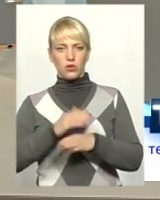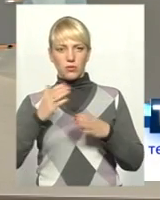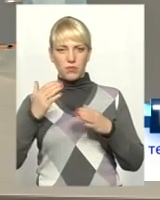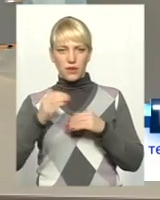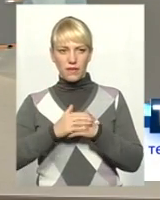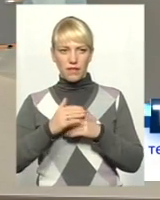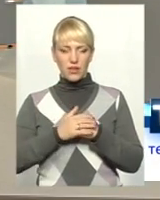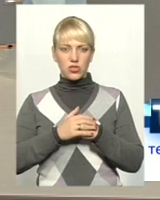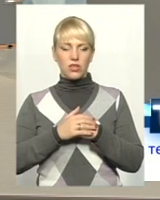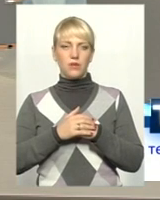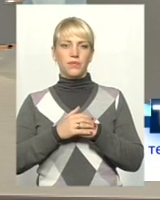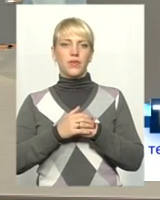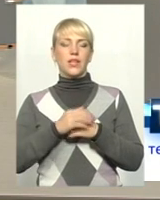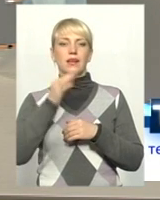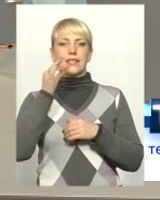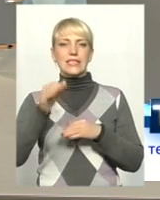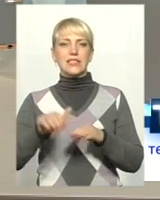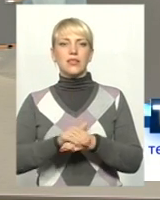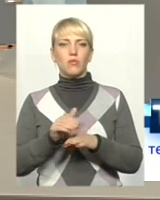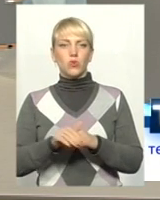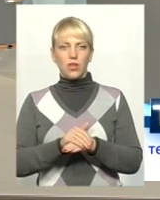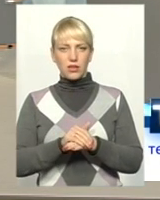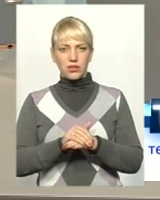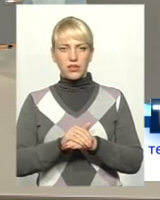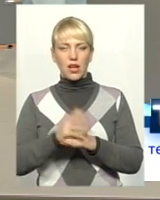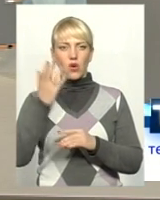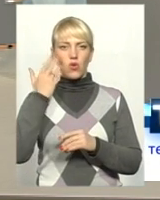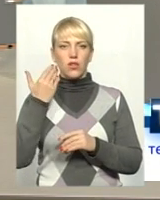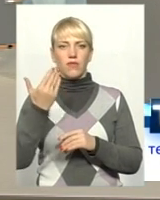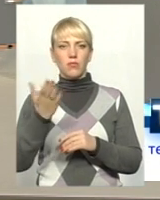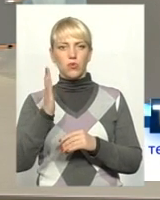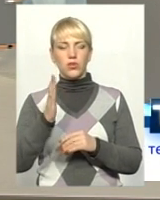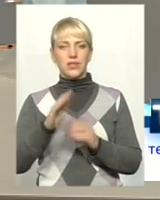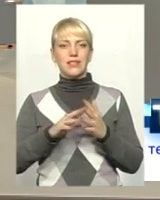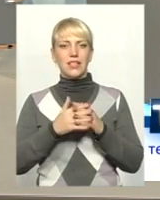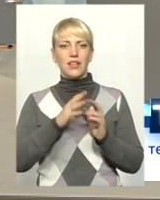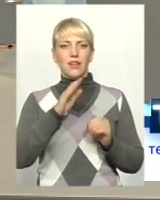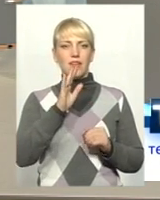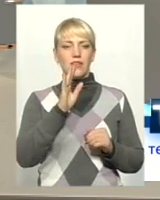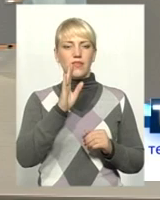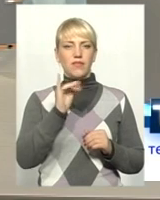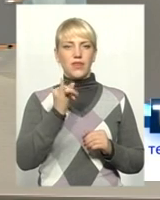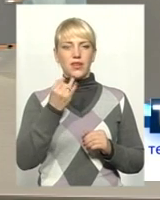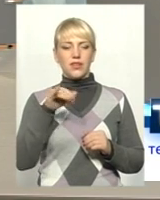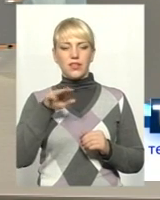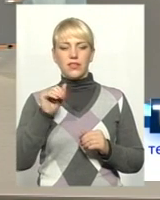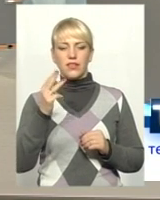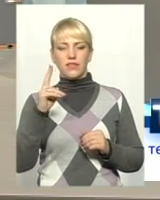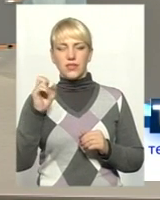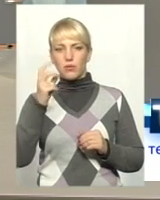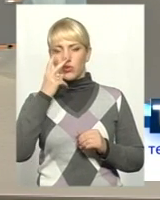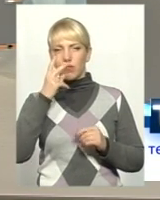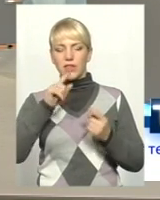Пане Дельнове, скажіть, будь ласка, коли ви маєте бути в Віньківцях і подивитися на об'їзну дорогу через